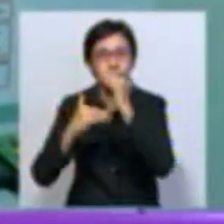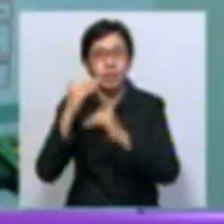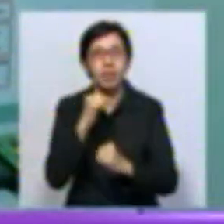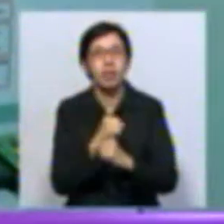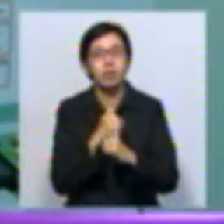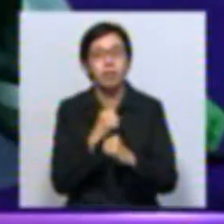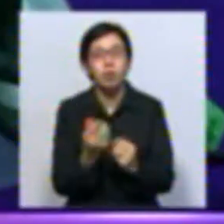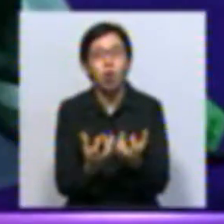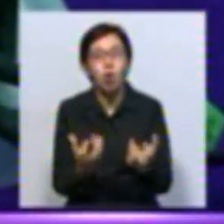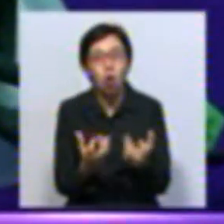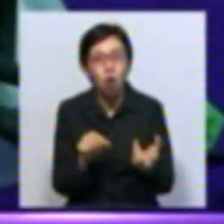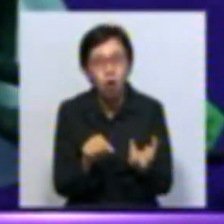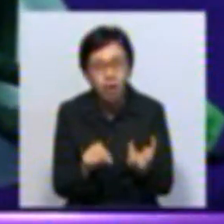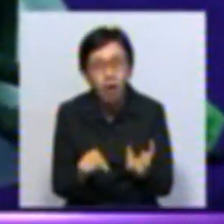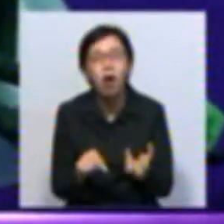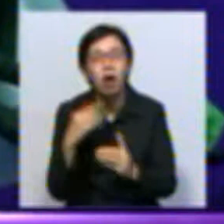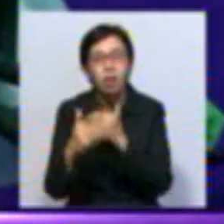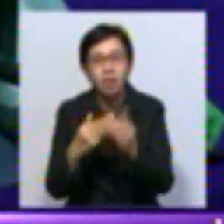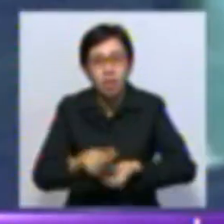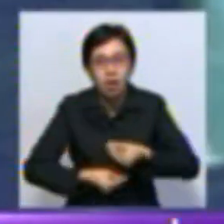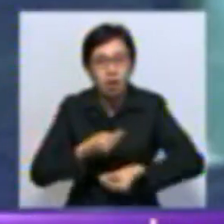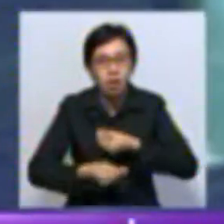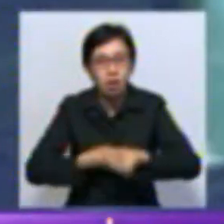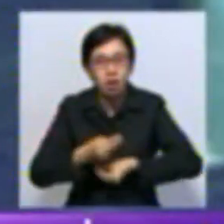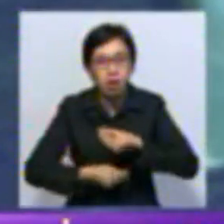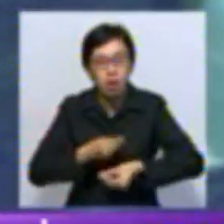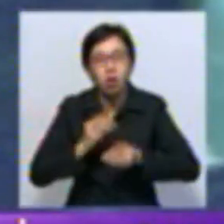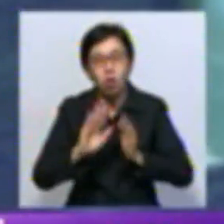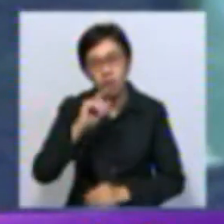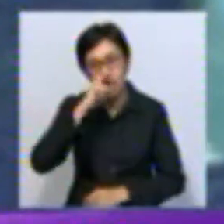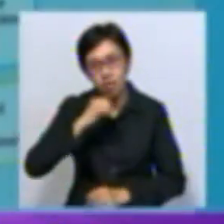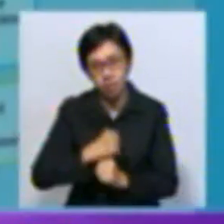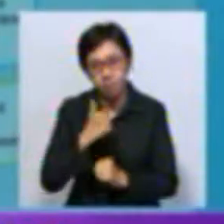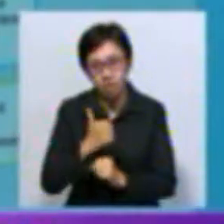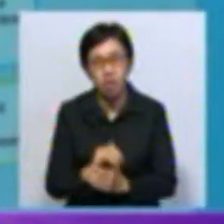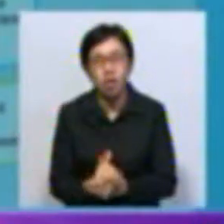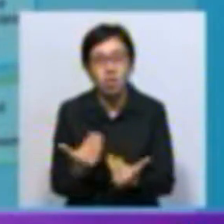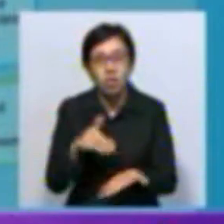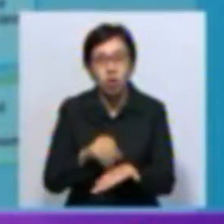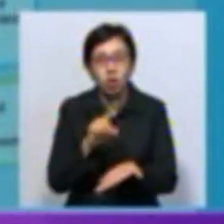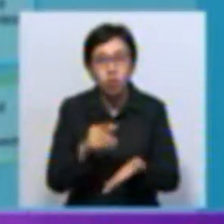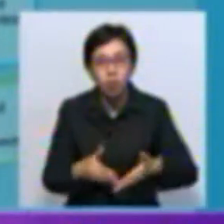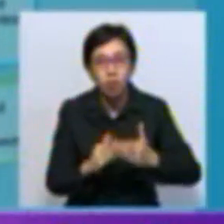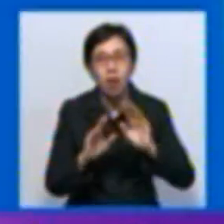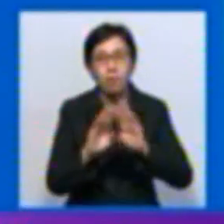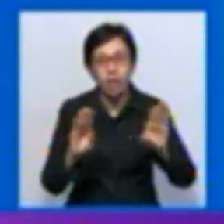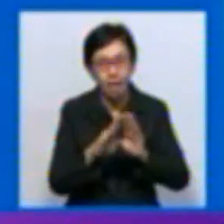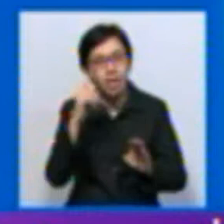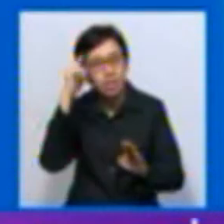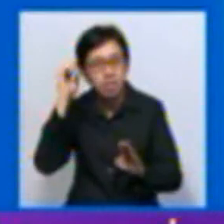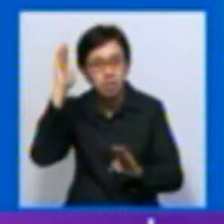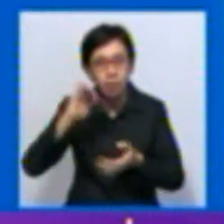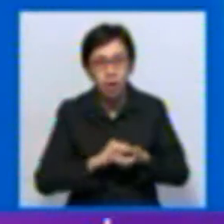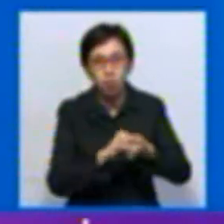ในการพัฒนาผลิตภัณฑ์ต่อยอดในเชิงพาณิชย์ที่เป็นผลิตภัณฑ์ของคนไทยได้หลังจากเปิดศูนย์ปฏิบัติการนี้ตั้งเป้าร่ว